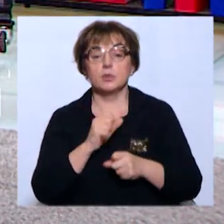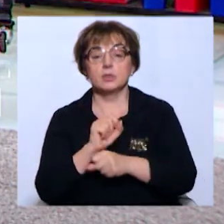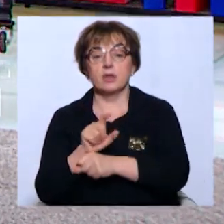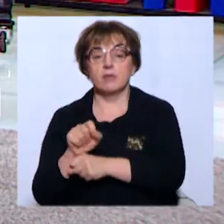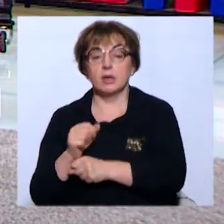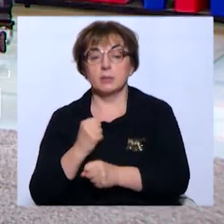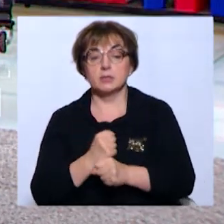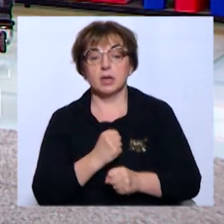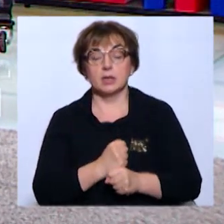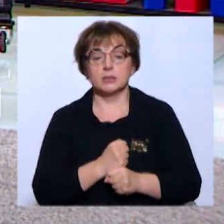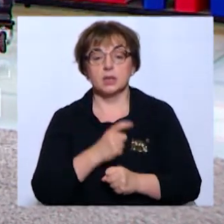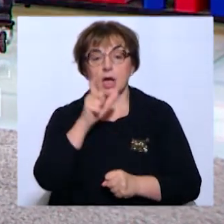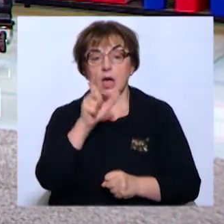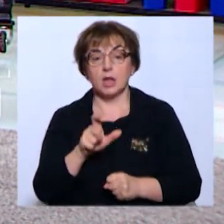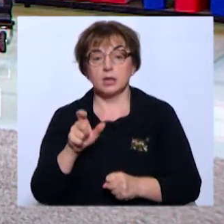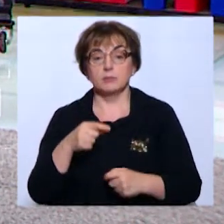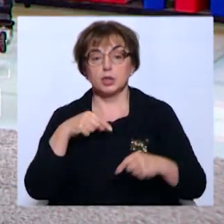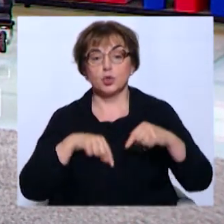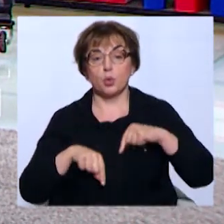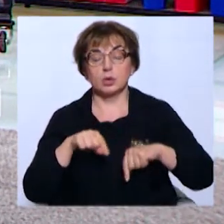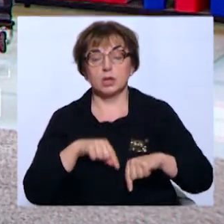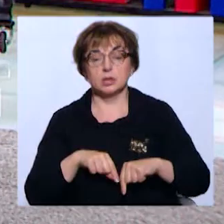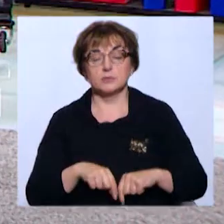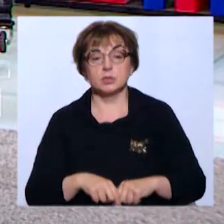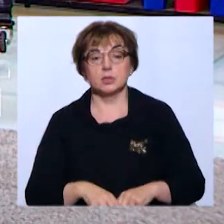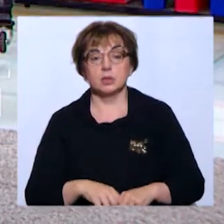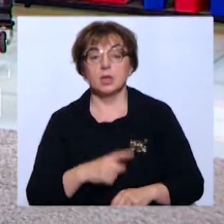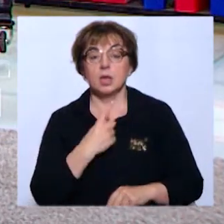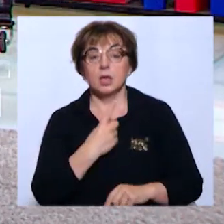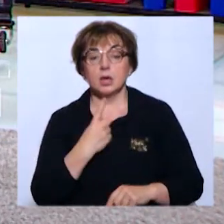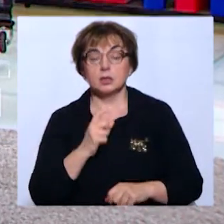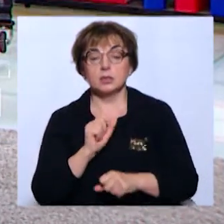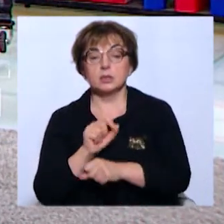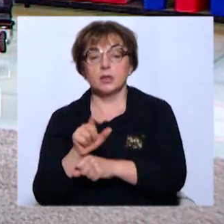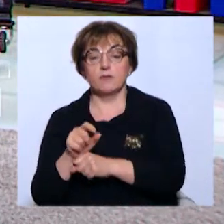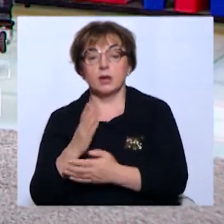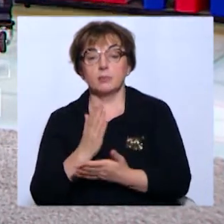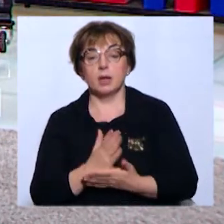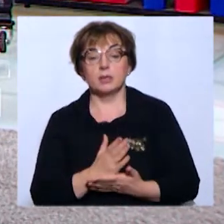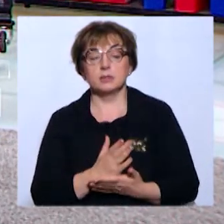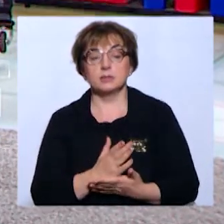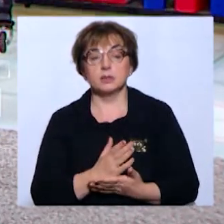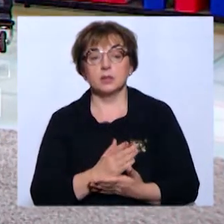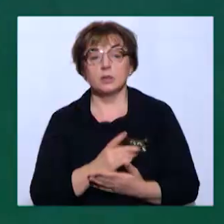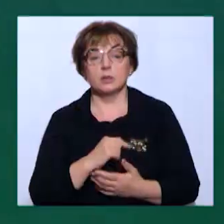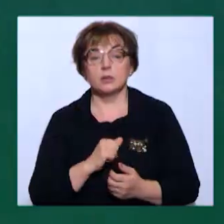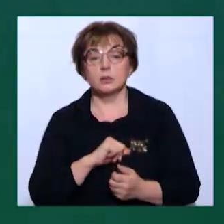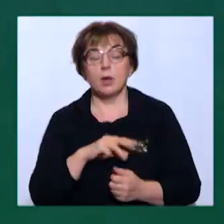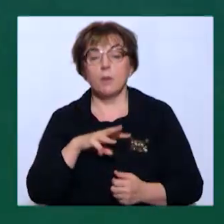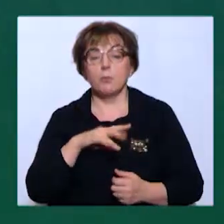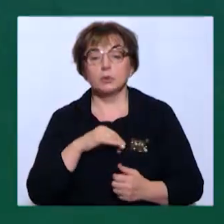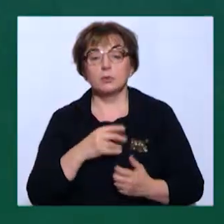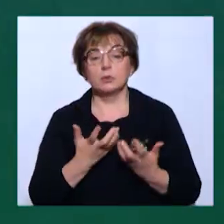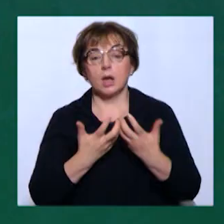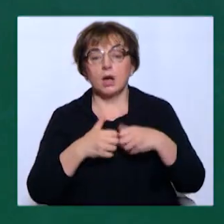ფუნქციას ასრულებს ადამიანის ორგანიზმში. ერთ-ერთი ფუნქცია არის მოტორული და